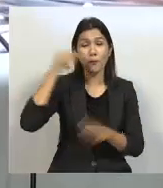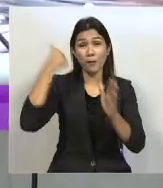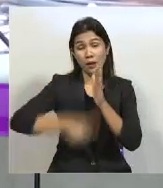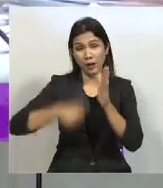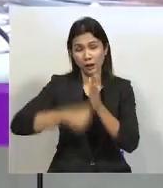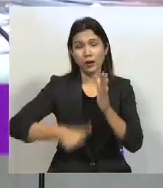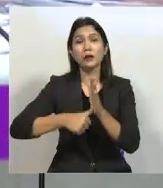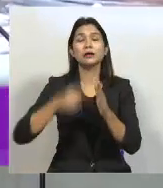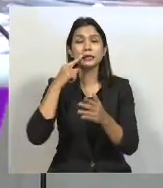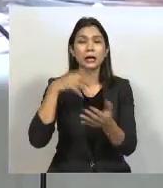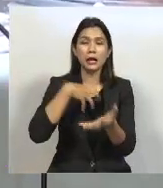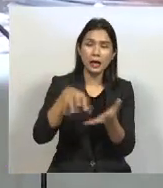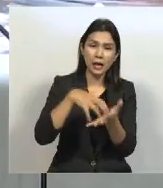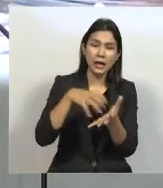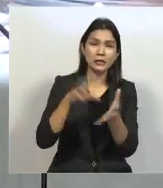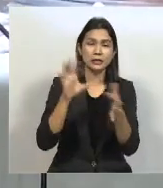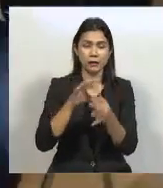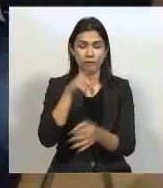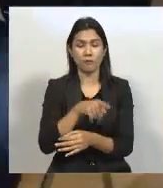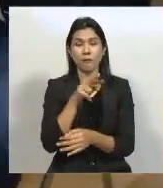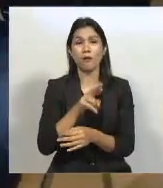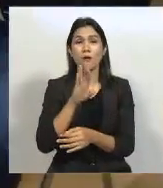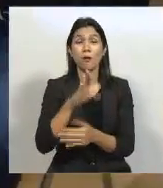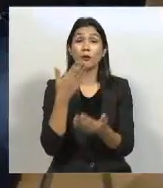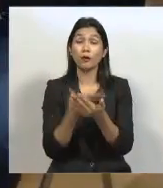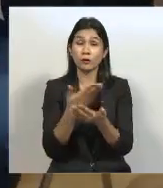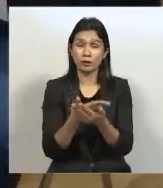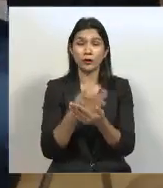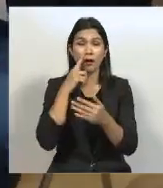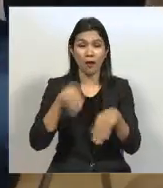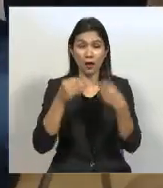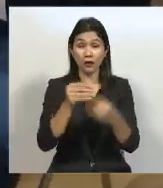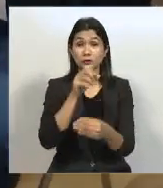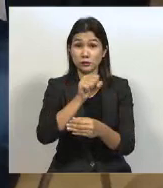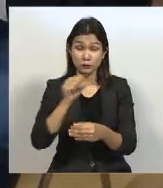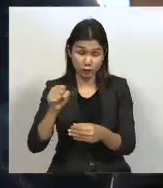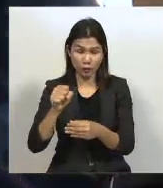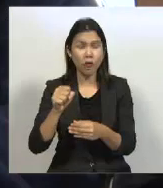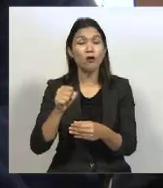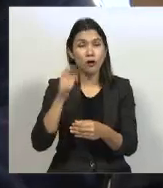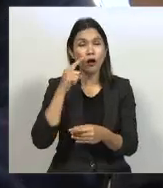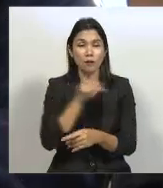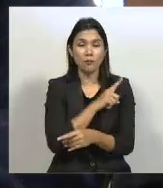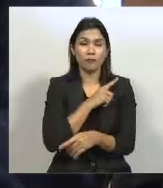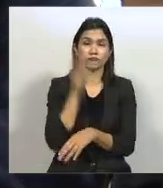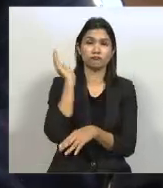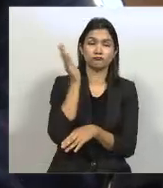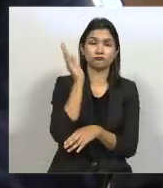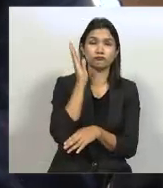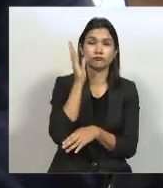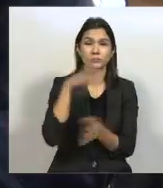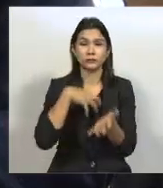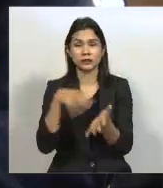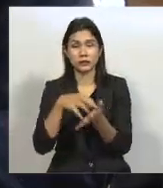าชี้แจงในเรื่องของรายละเอียดของร่างพระราชบัญญัติงบประมาณเพื่อที่จะให้ส.ส.ของพรรคที่จะทำหน้าที่อภิปรายในสภา